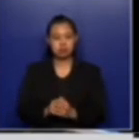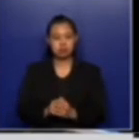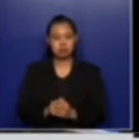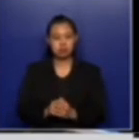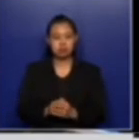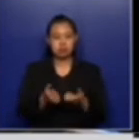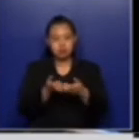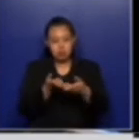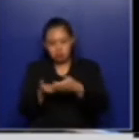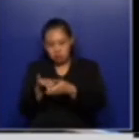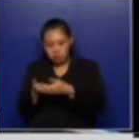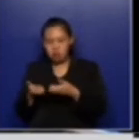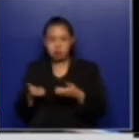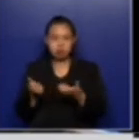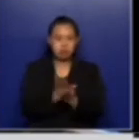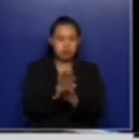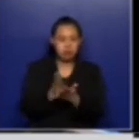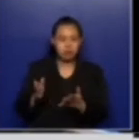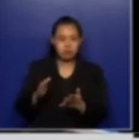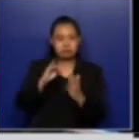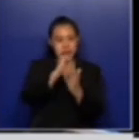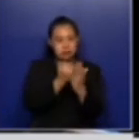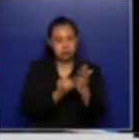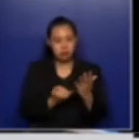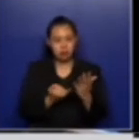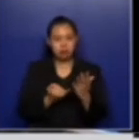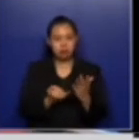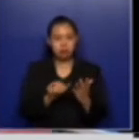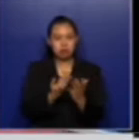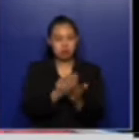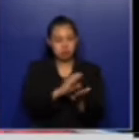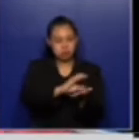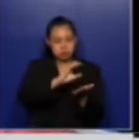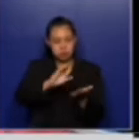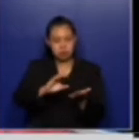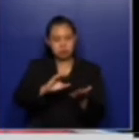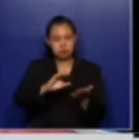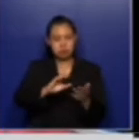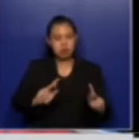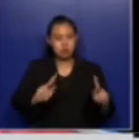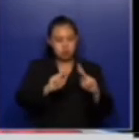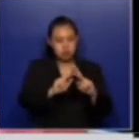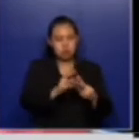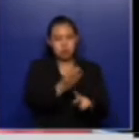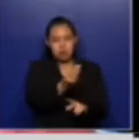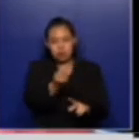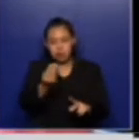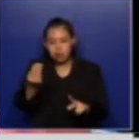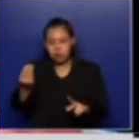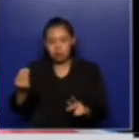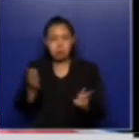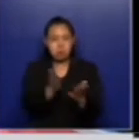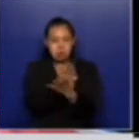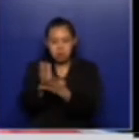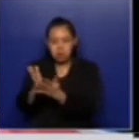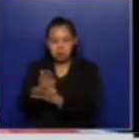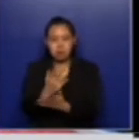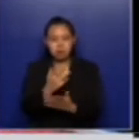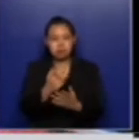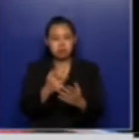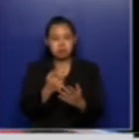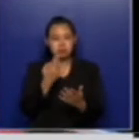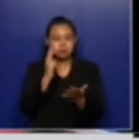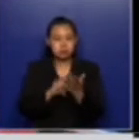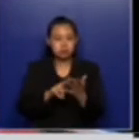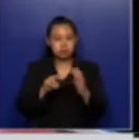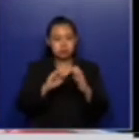จะแยกได้ว่าในแต่ละจังหวัดเนี่ยเราได้งบประมาณของแต่ละกระทรวงไปเท่าไหร่และการที่หนังสืองบประมาณ